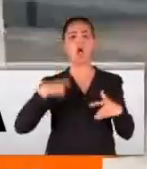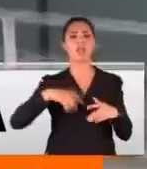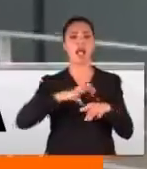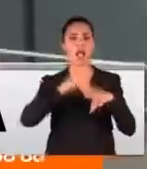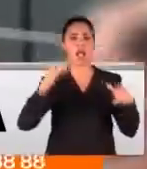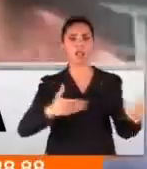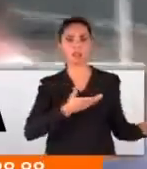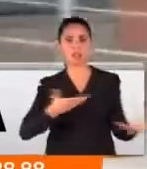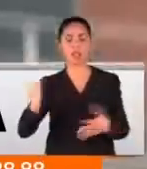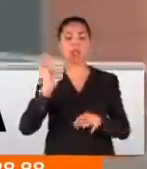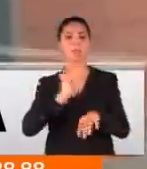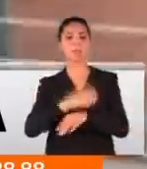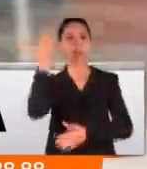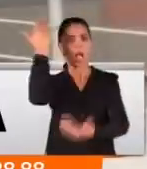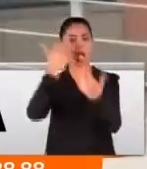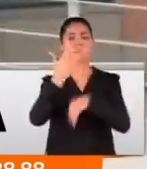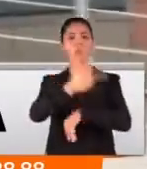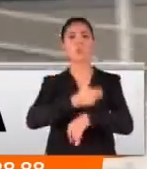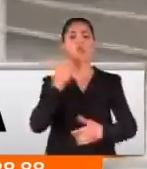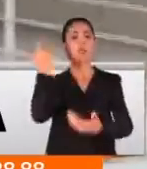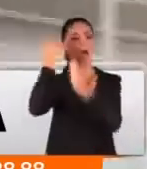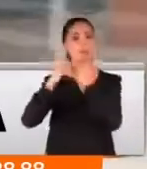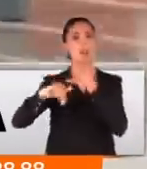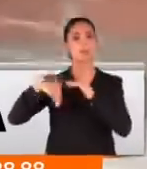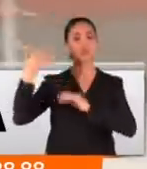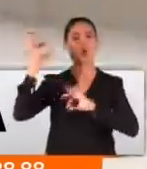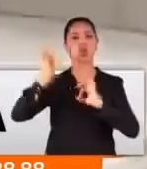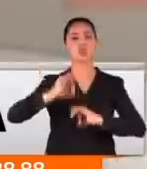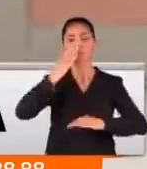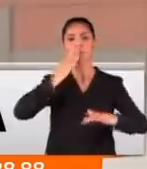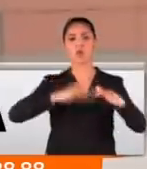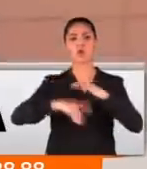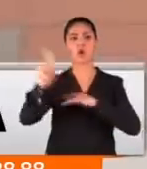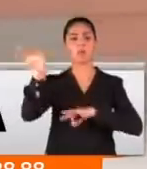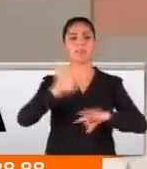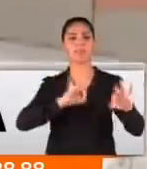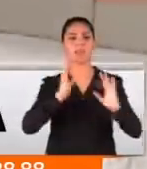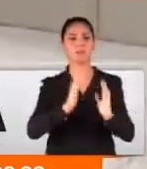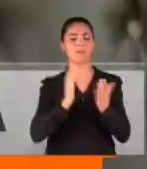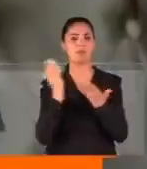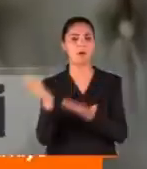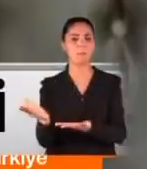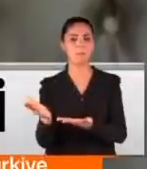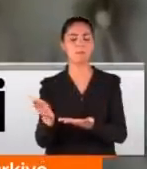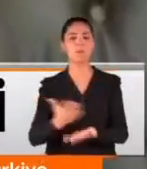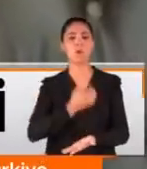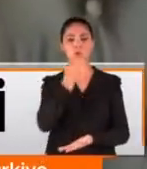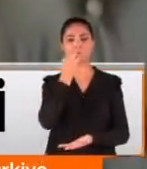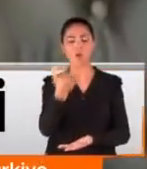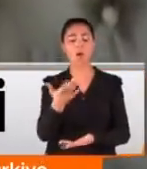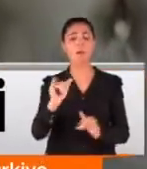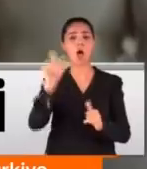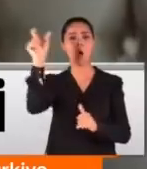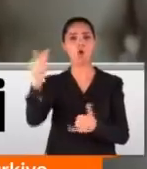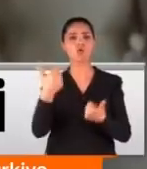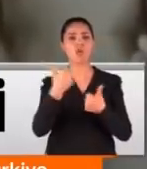getirildi ve hemen ameliyat alındı. 3 saatlik ameliyatın ardından şimdi yoğun bakımdaki tedavisi devam ediyor. Üzücü haberi oyuncunun